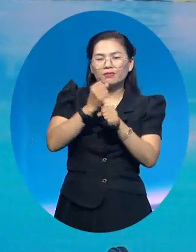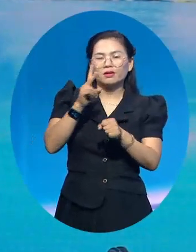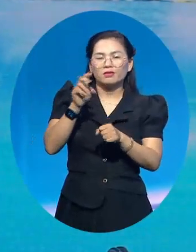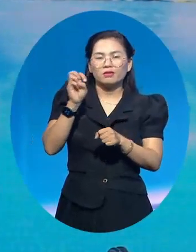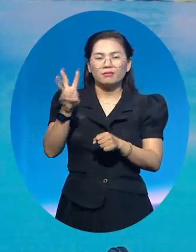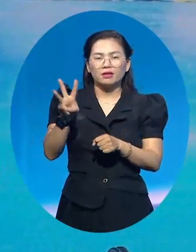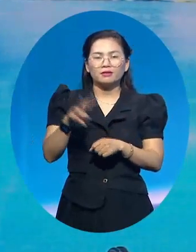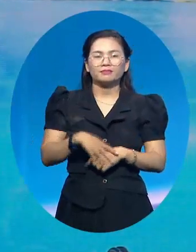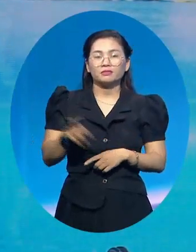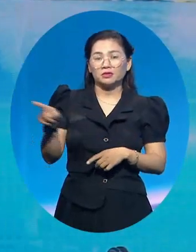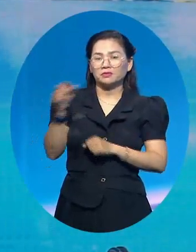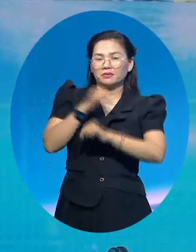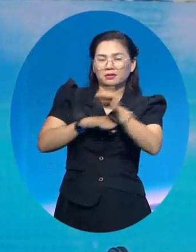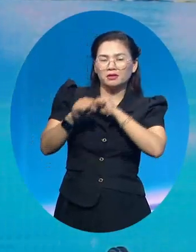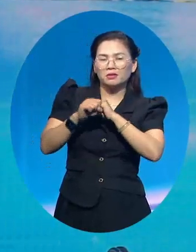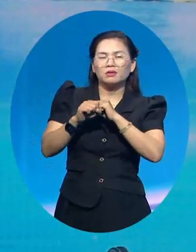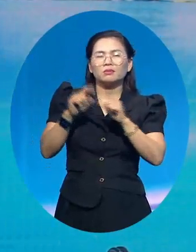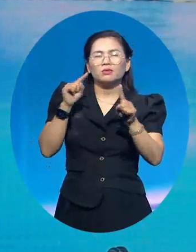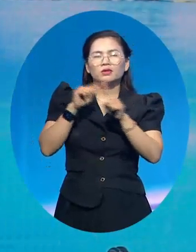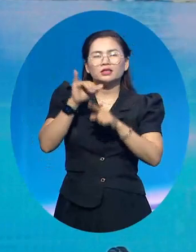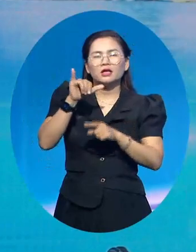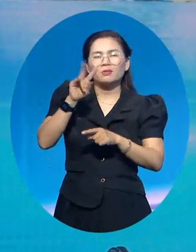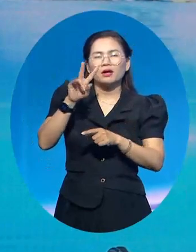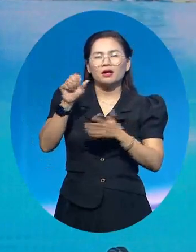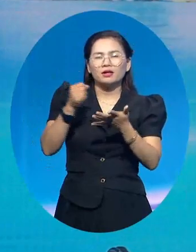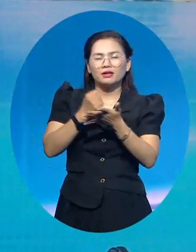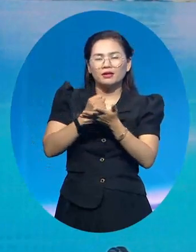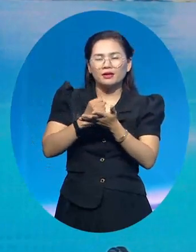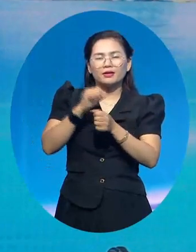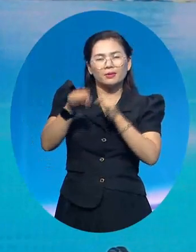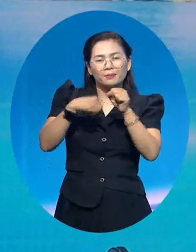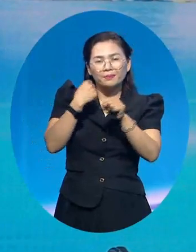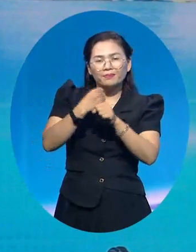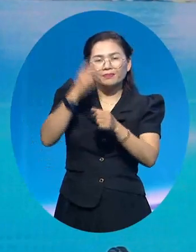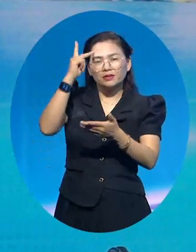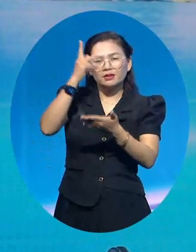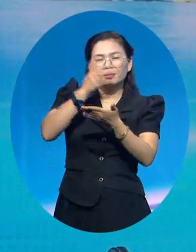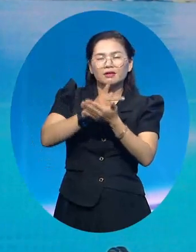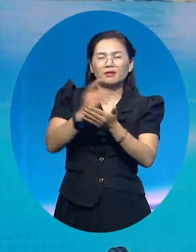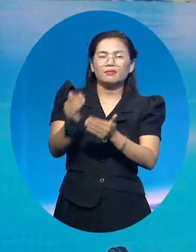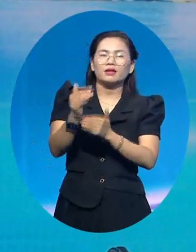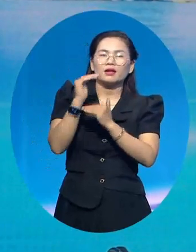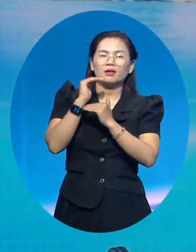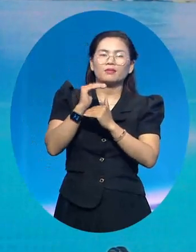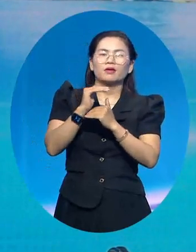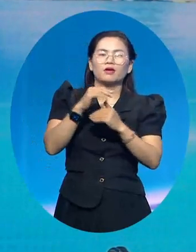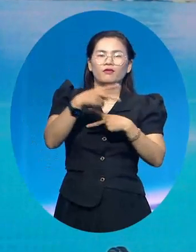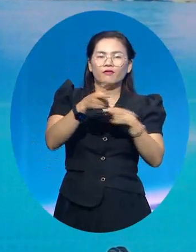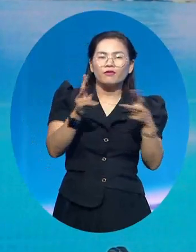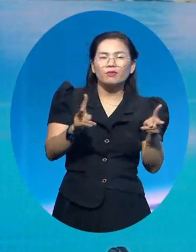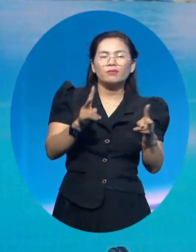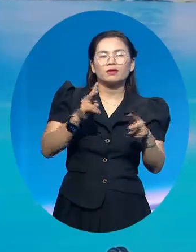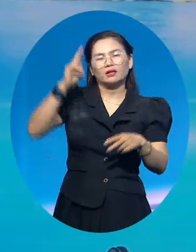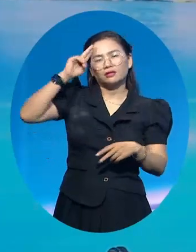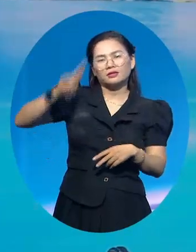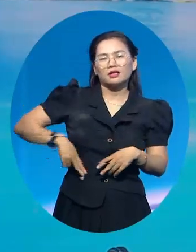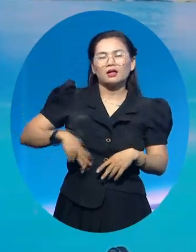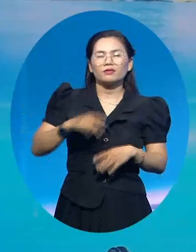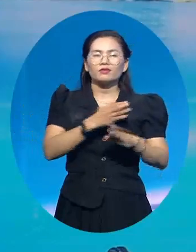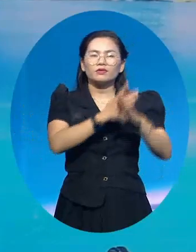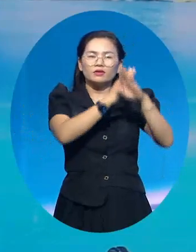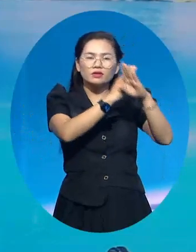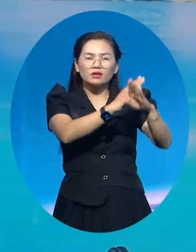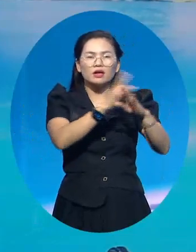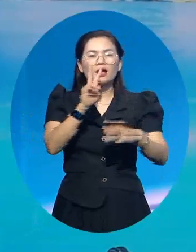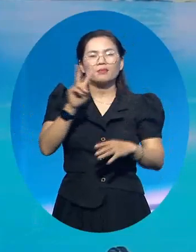2023. Đây là hoạt động nhằm chào mừng kỷ niệm 62 năm ngày truyền thống lực lượng cảnh sát phòng cháy chữa cháy và cứu nạn cứu hộ, 22 năm ngày toàn